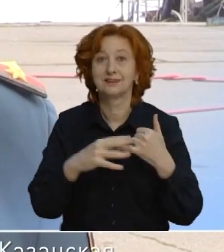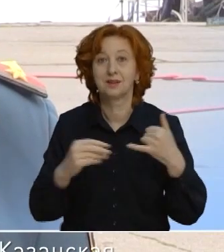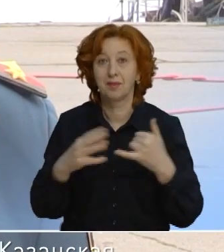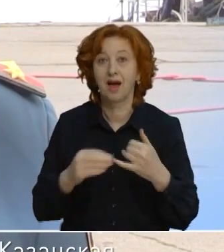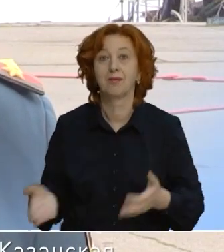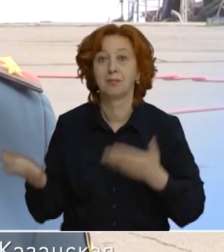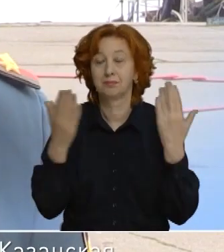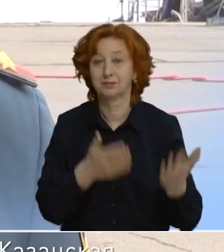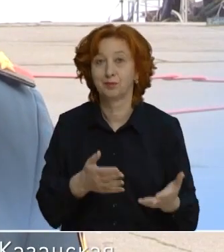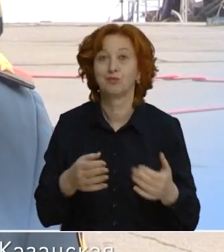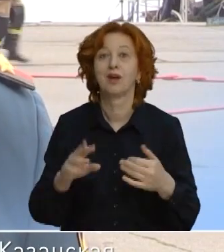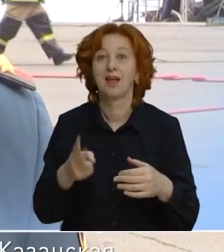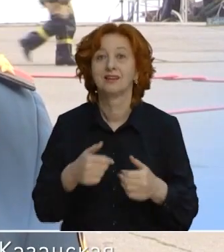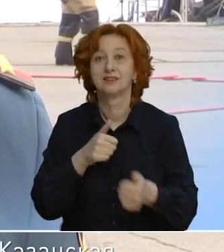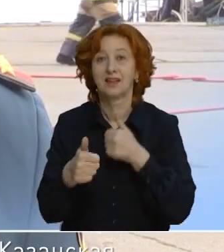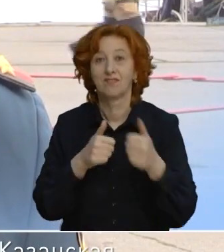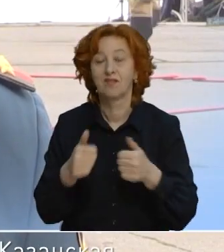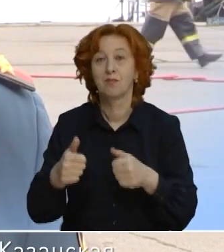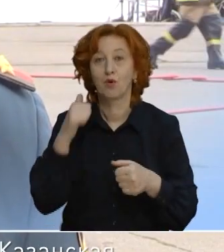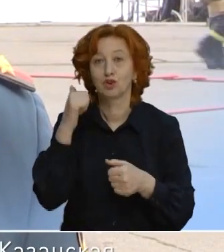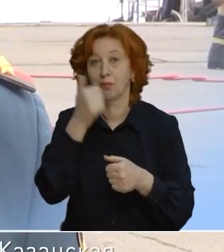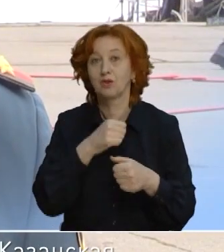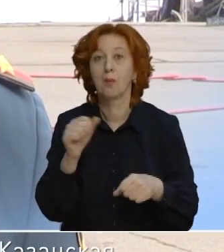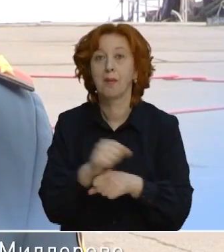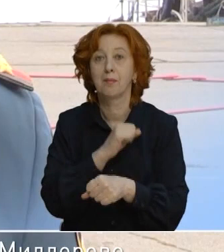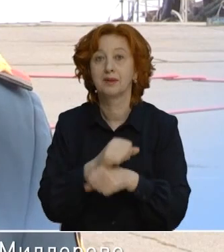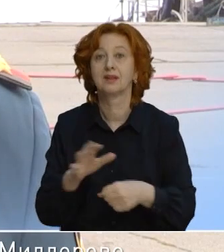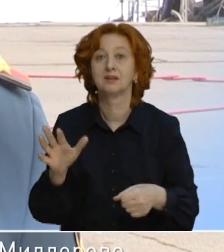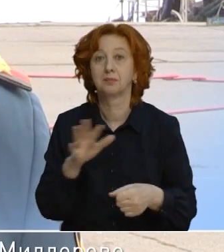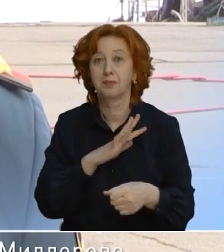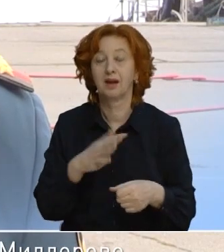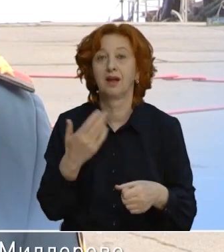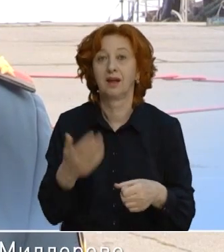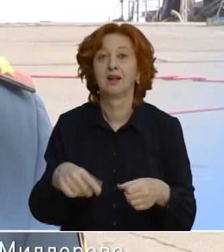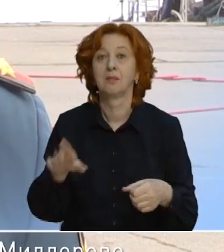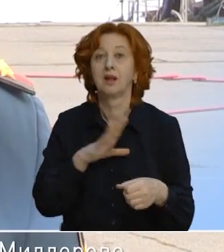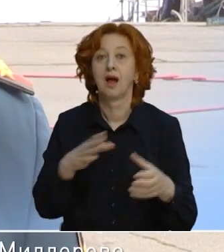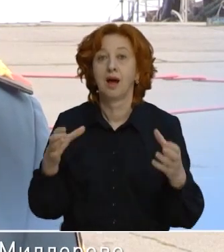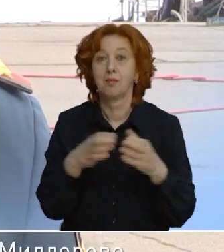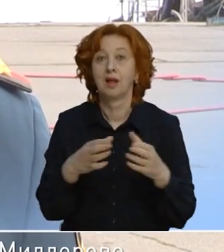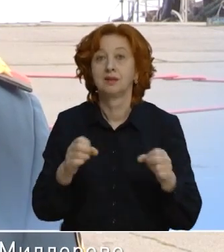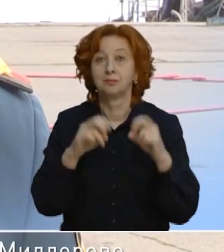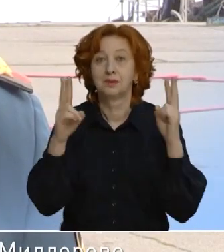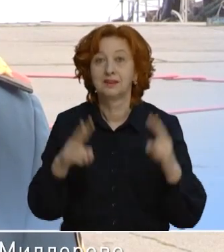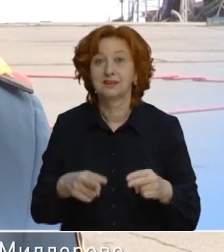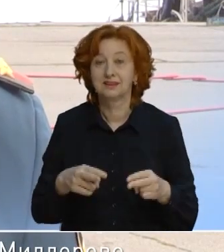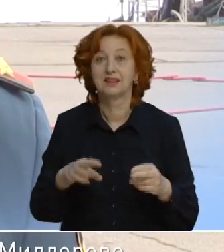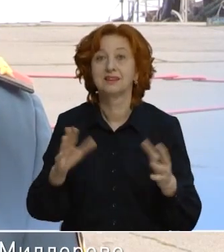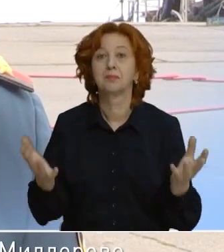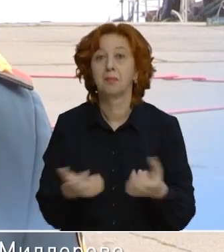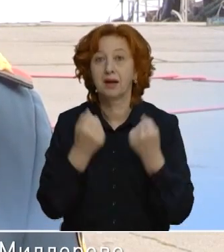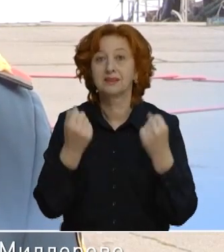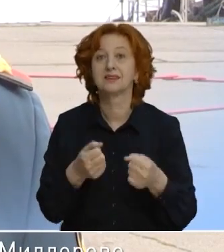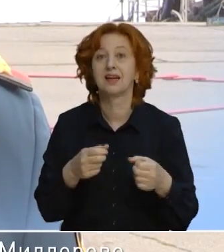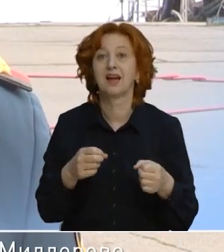эти соревнования. В прошлом году победителями данных соревнований была команда специализированной пожарно-спасательной